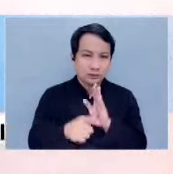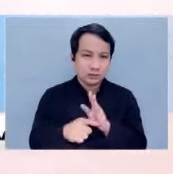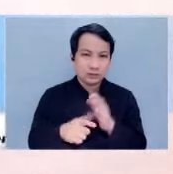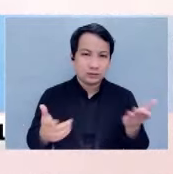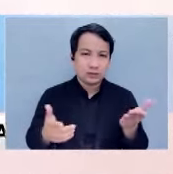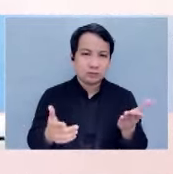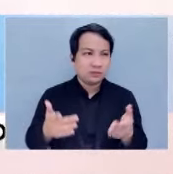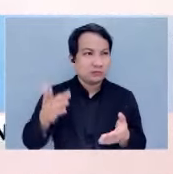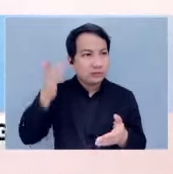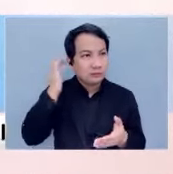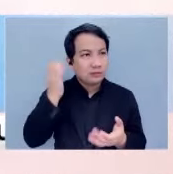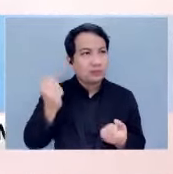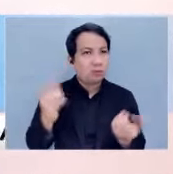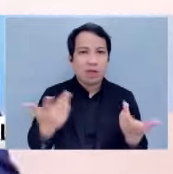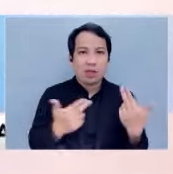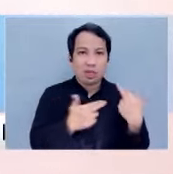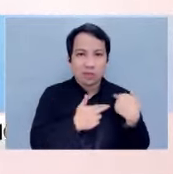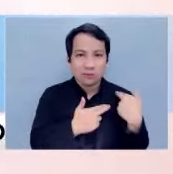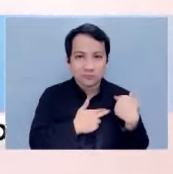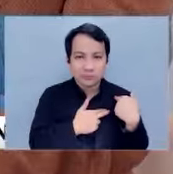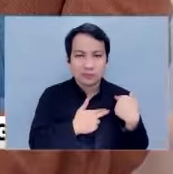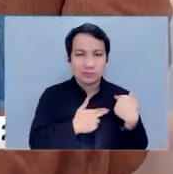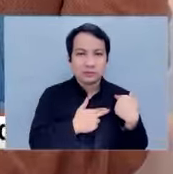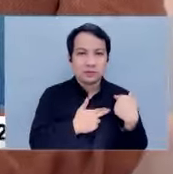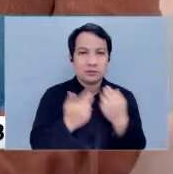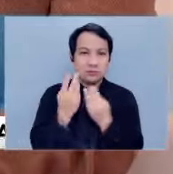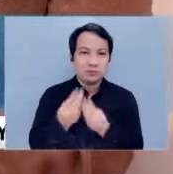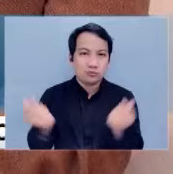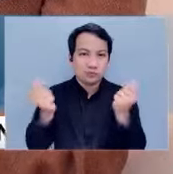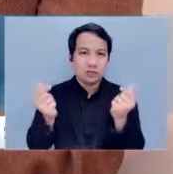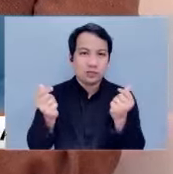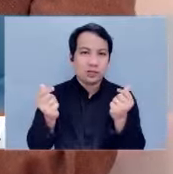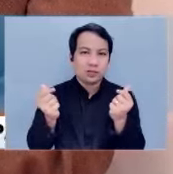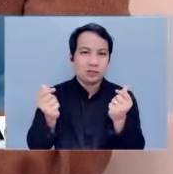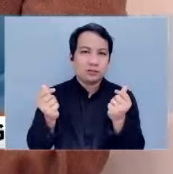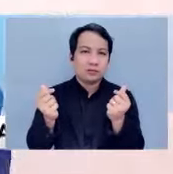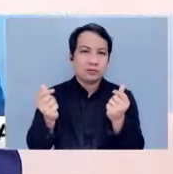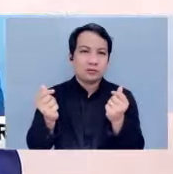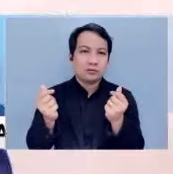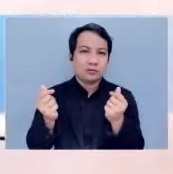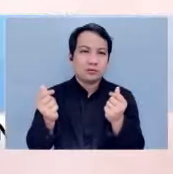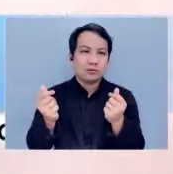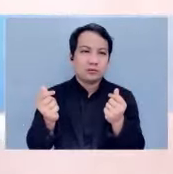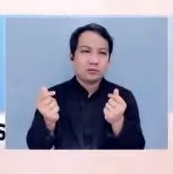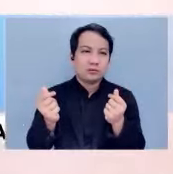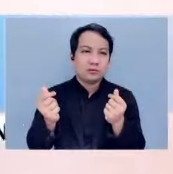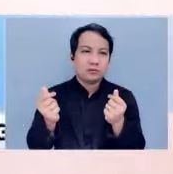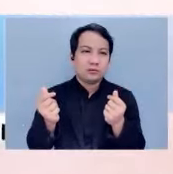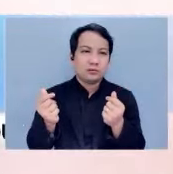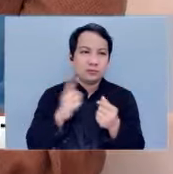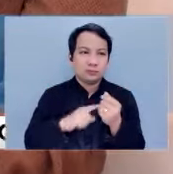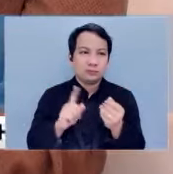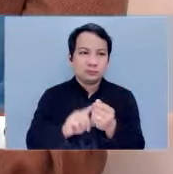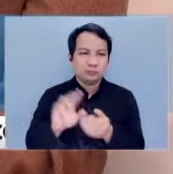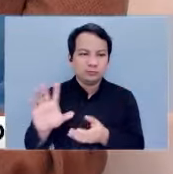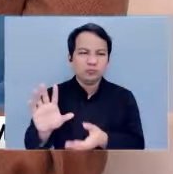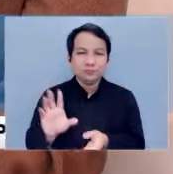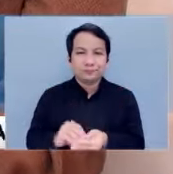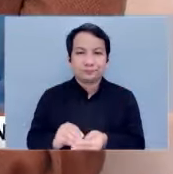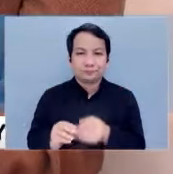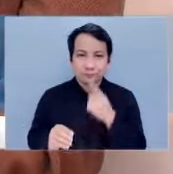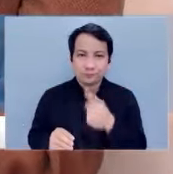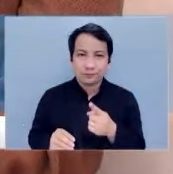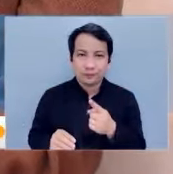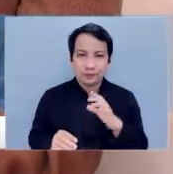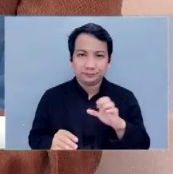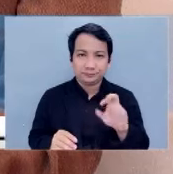of responsibility. Baka ubusin niya lahat yun sa isang magpabili ng... O kaya, attorney, yung mga current na guardian, syempre